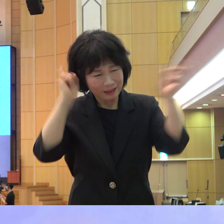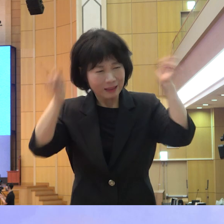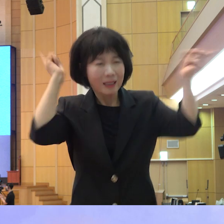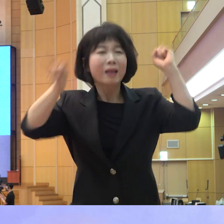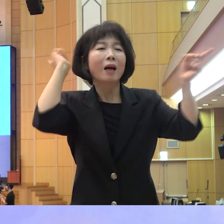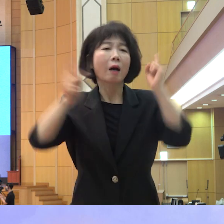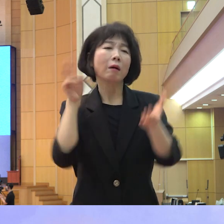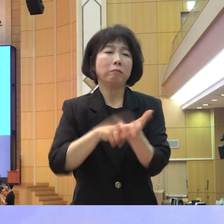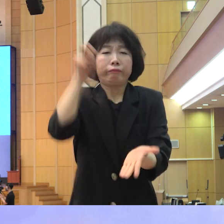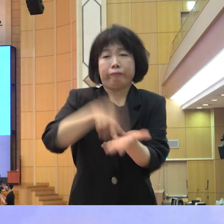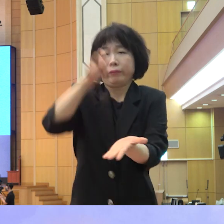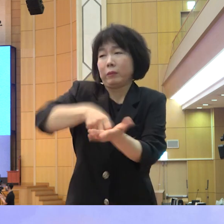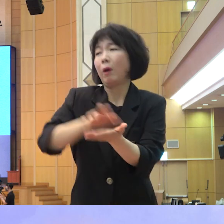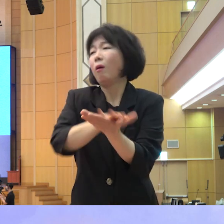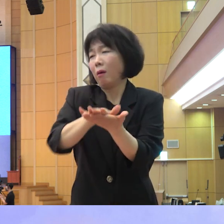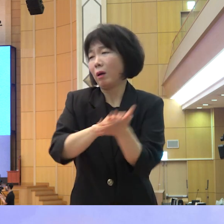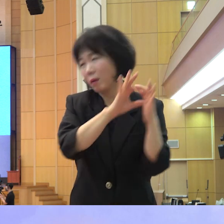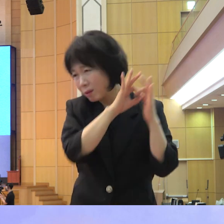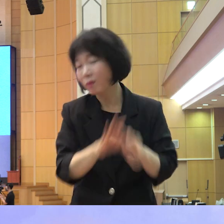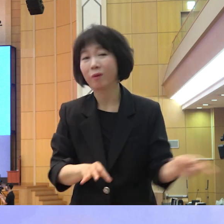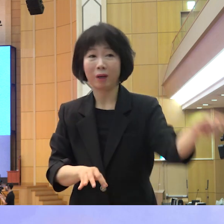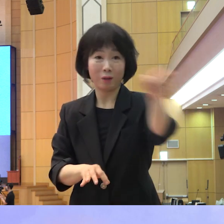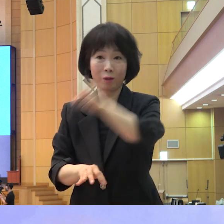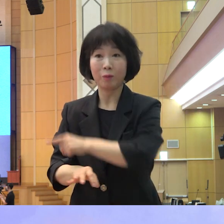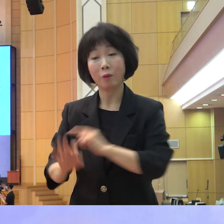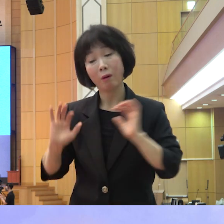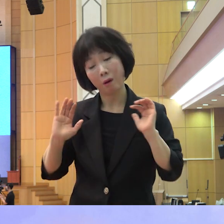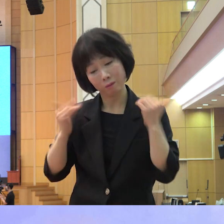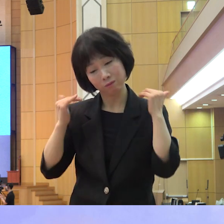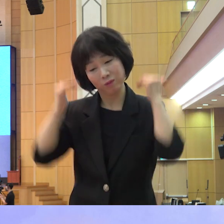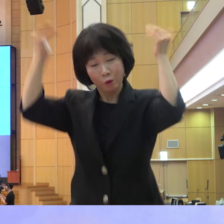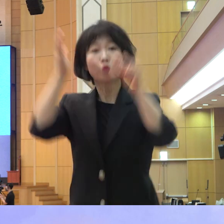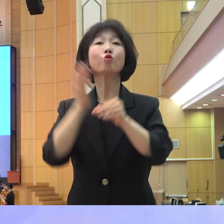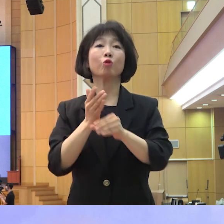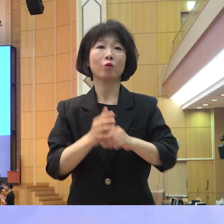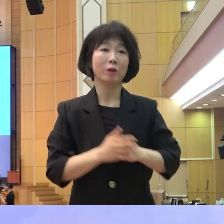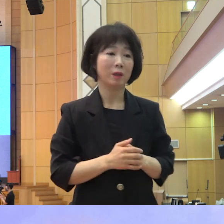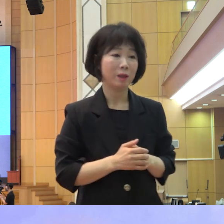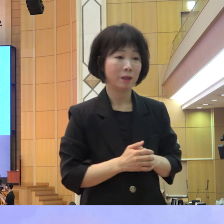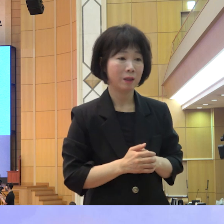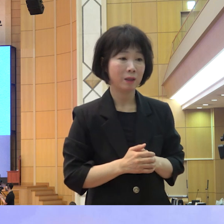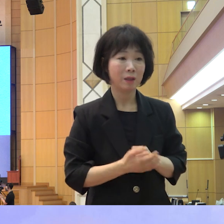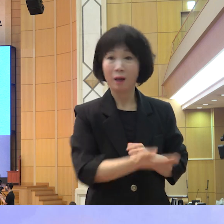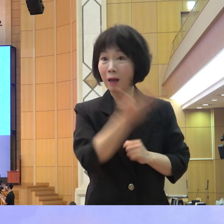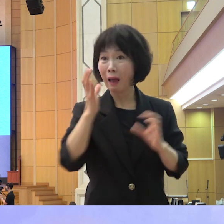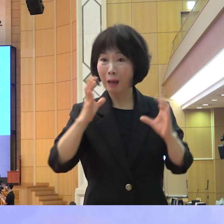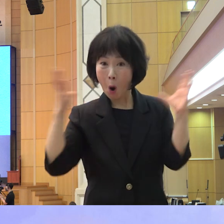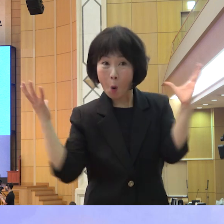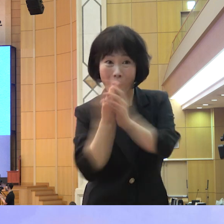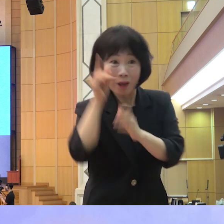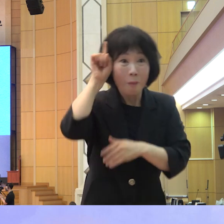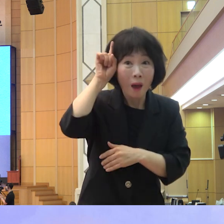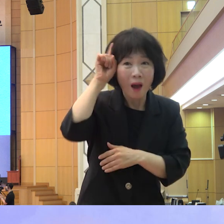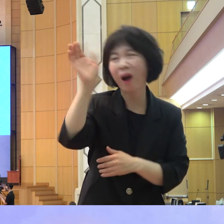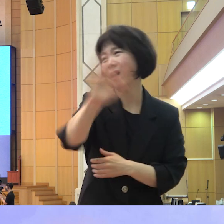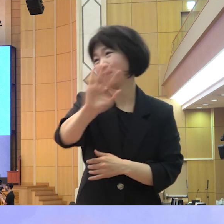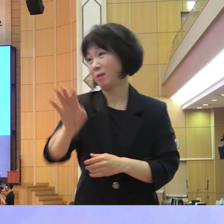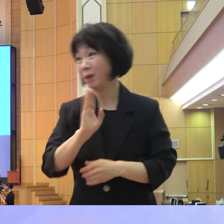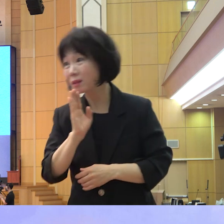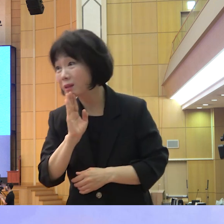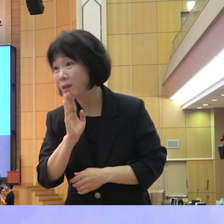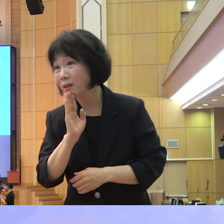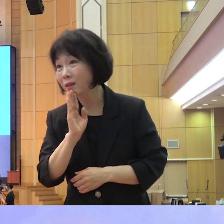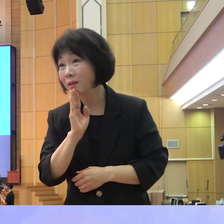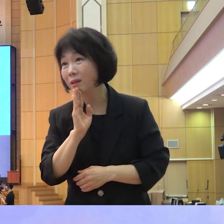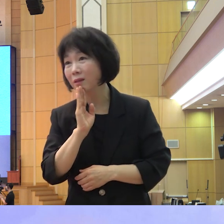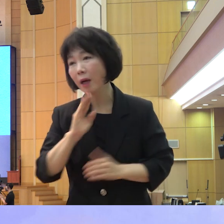그래서 여러분들 되어가고 있는 중이에요. 여러분들은 완벽하지 않아. 여러분은